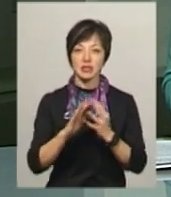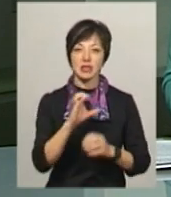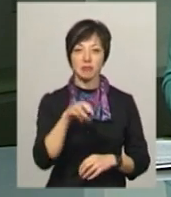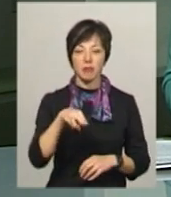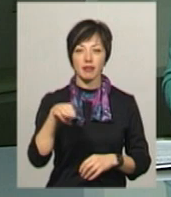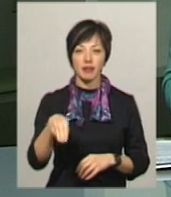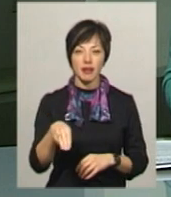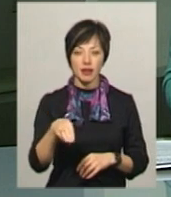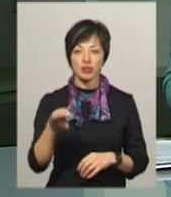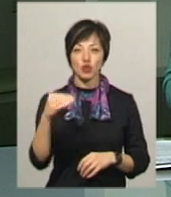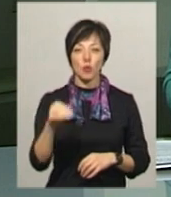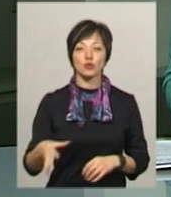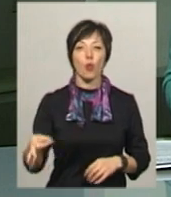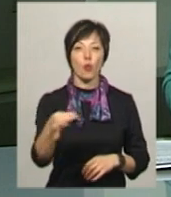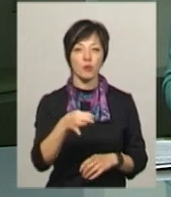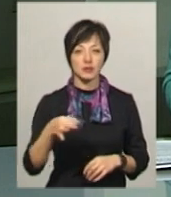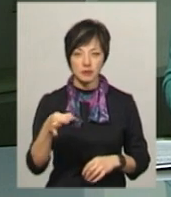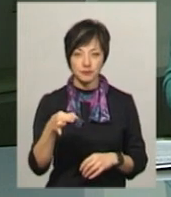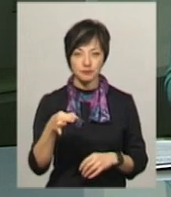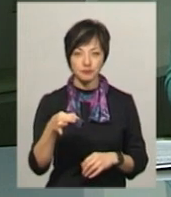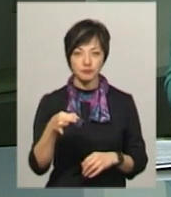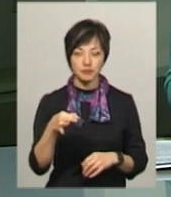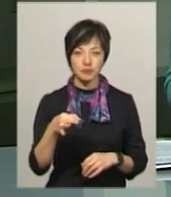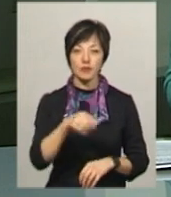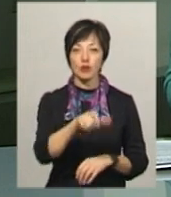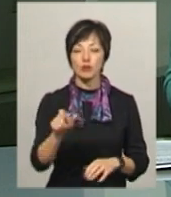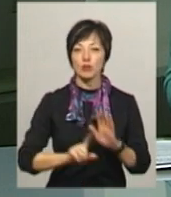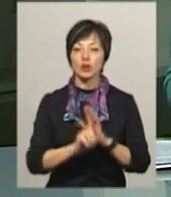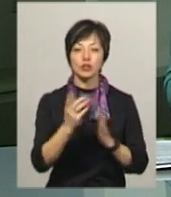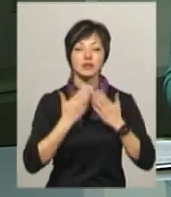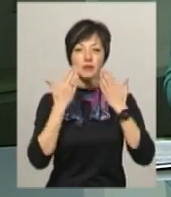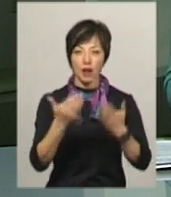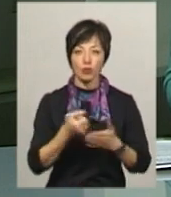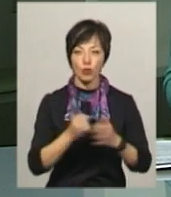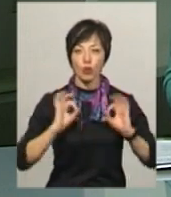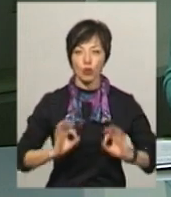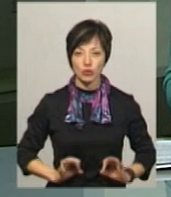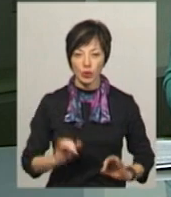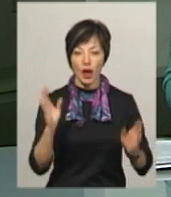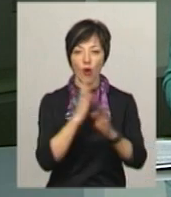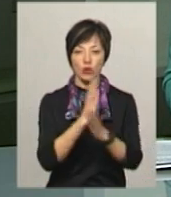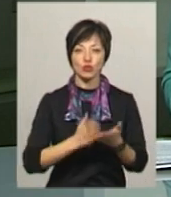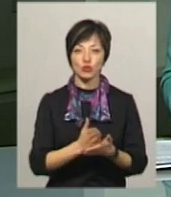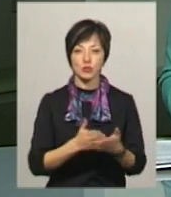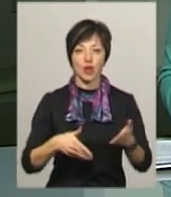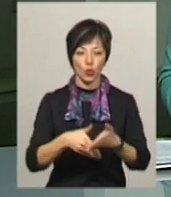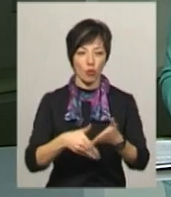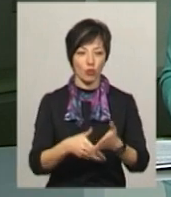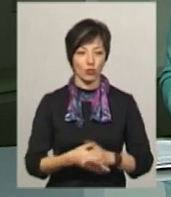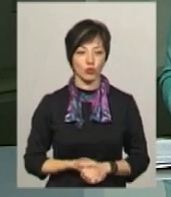типу Першотравень, Житомирської області Борис Муравський, люди почали звертатись до прокуратури та екологічних служб за